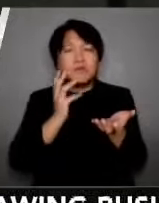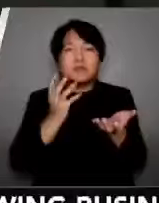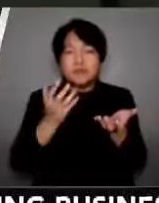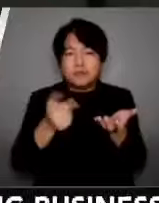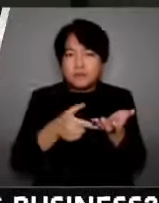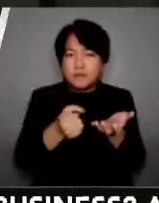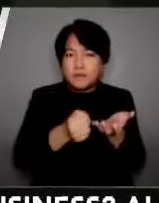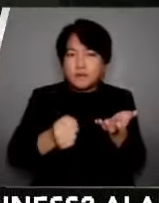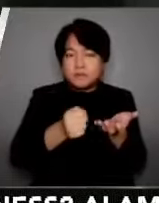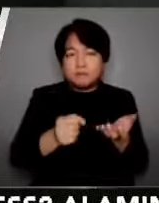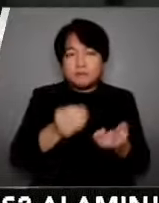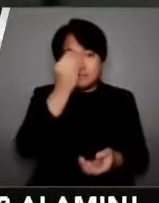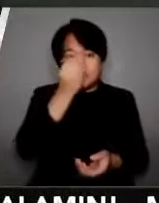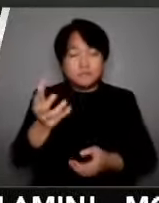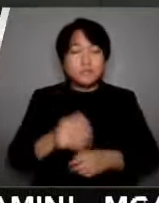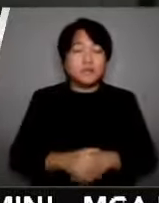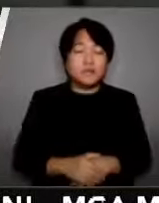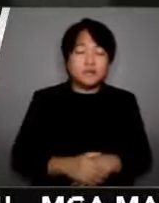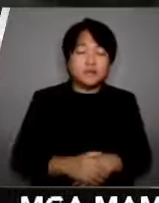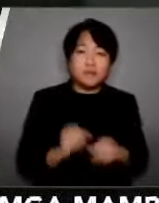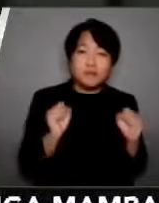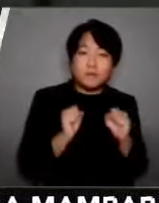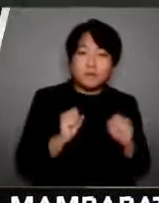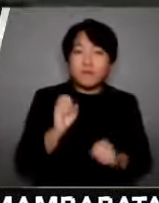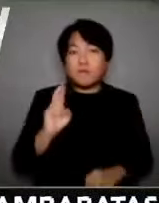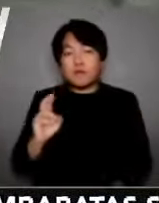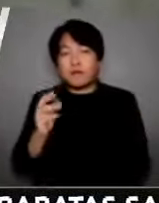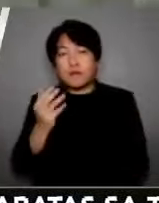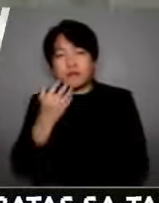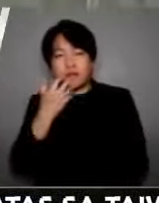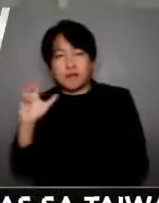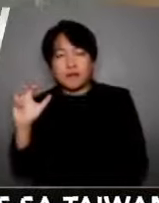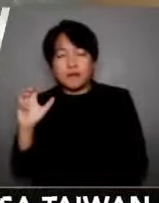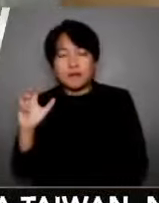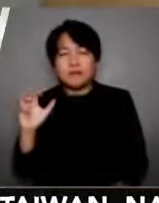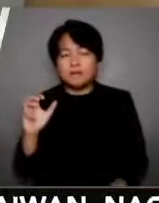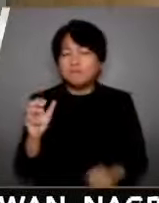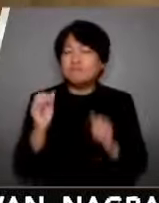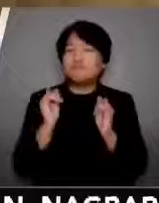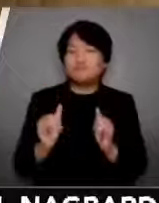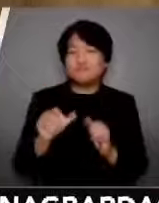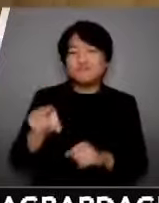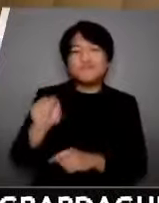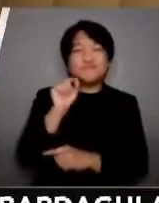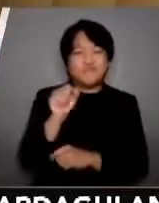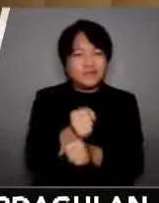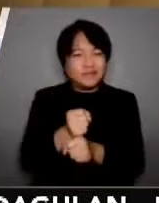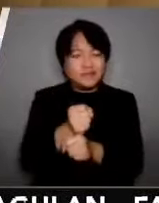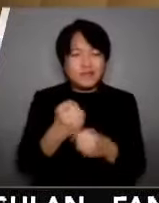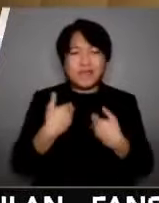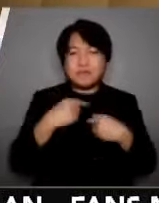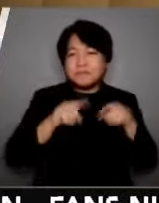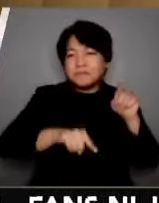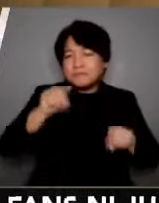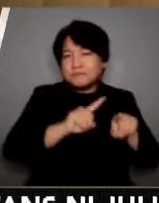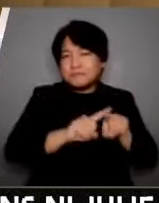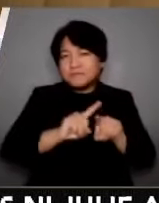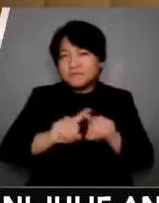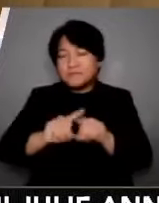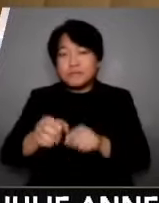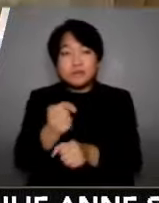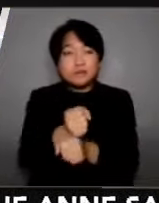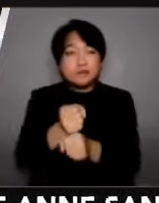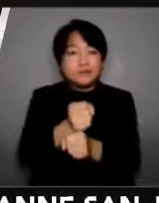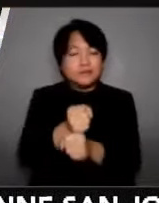hot, matamis man yan o mapait sa panahon ngayon na napakaraming pagpipilian, may kape raw na para sa